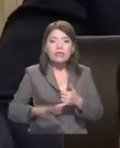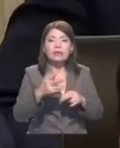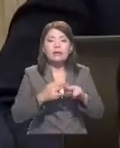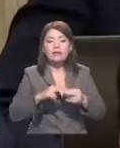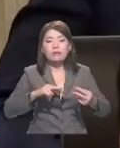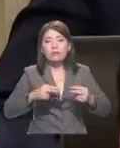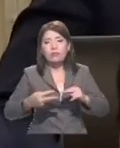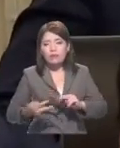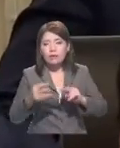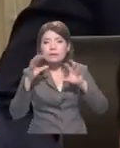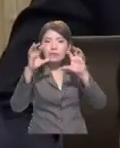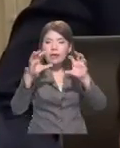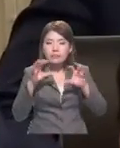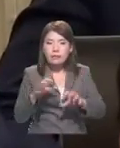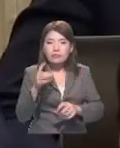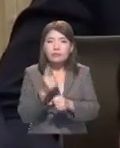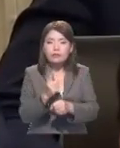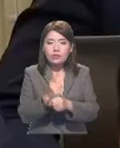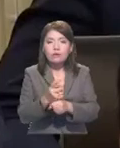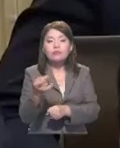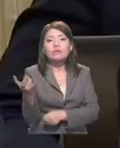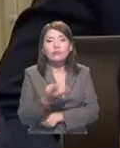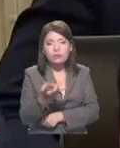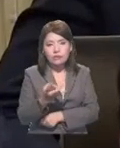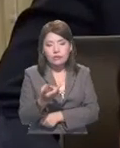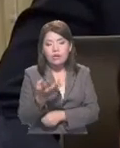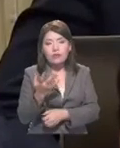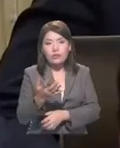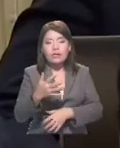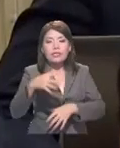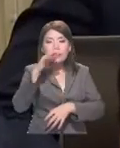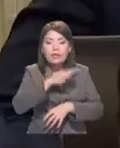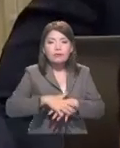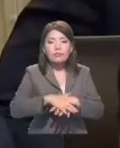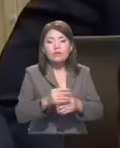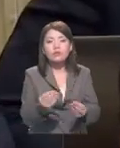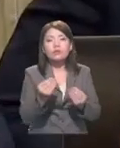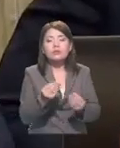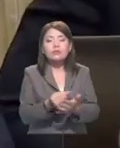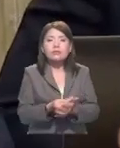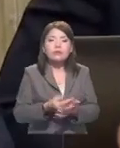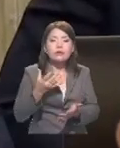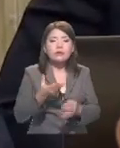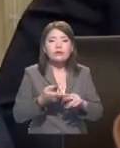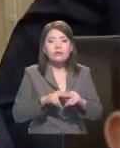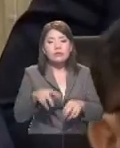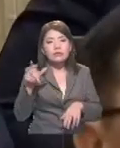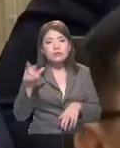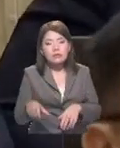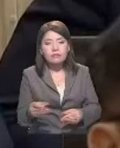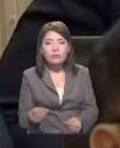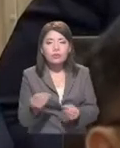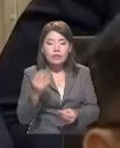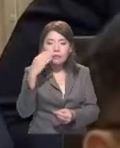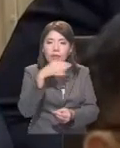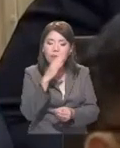ағымдардың бәріне заңмен тосқауыл қоюға тиіспіз. Ел үшін ең қымбат ұлтқа, адам үшін ең аяулы әке